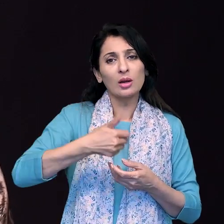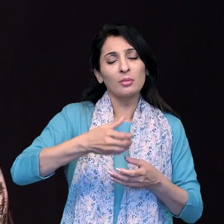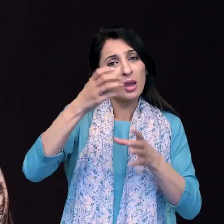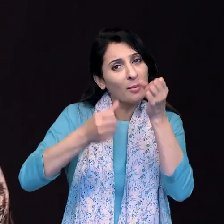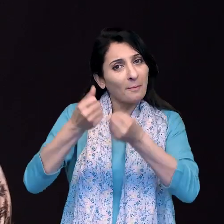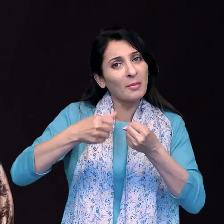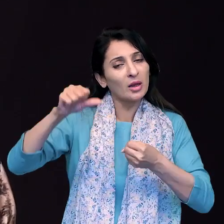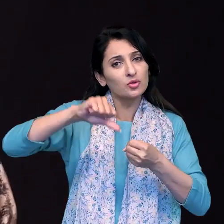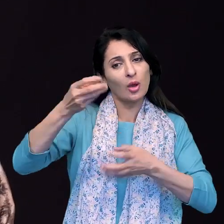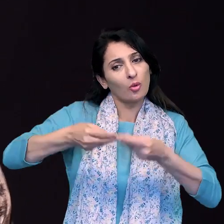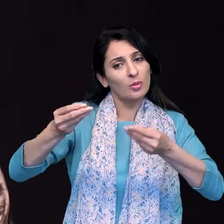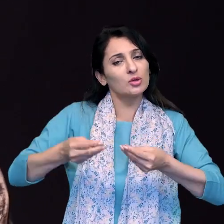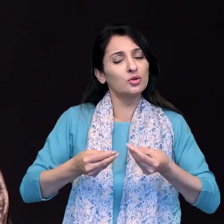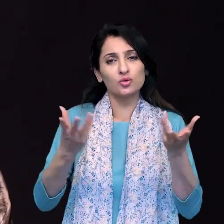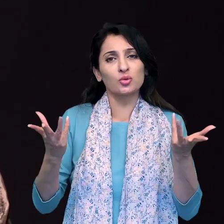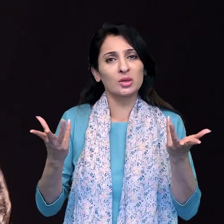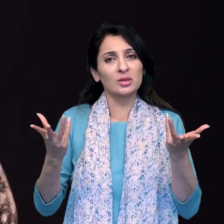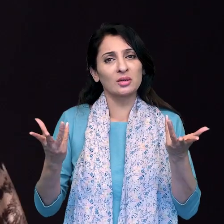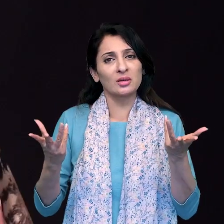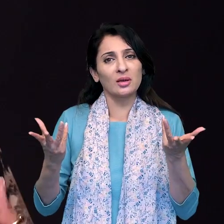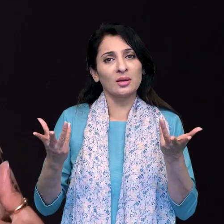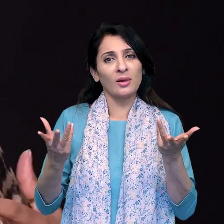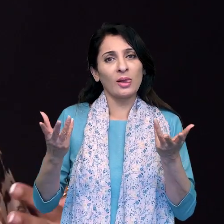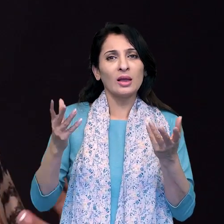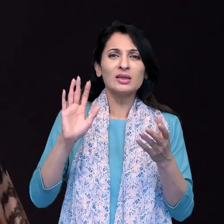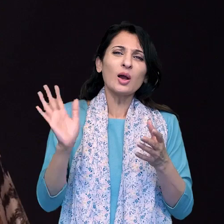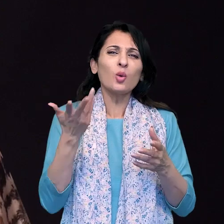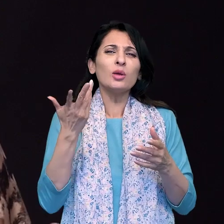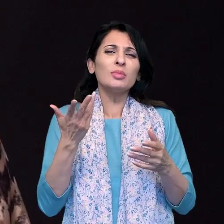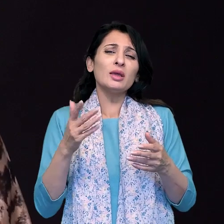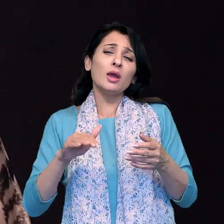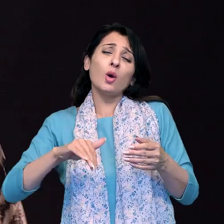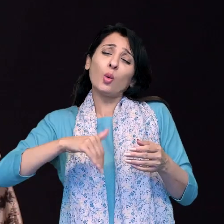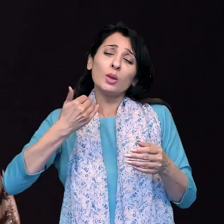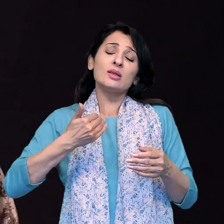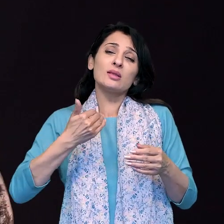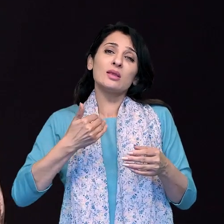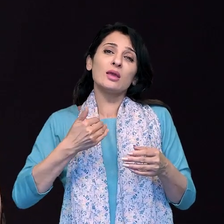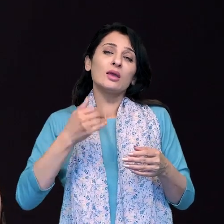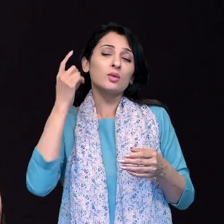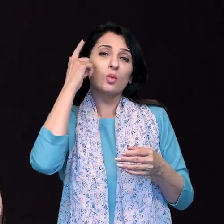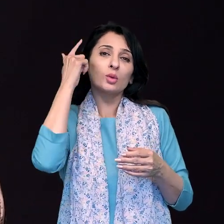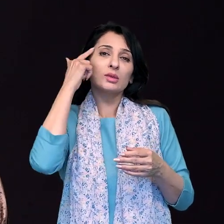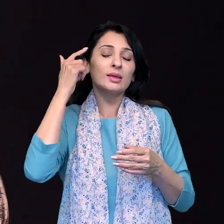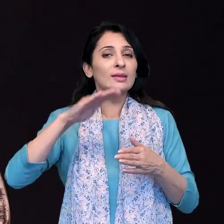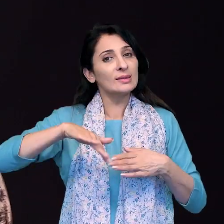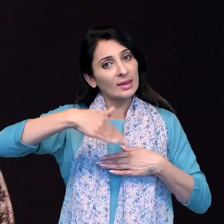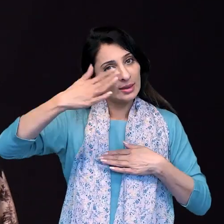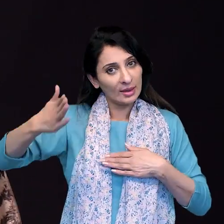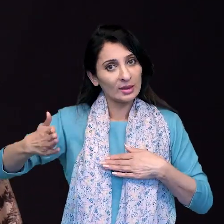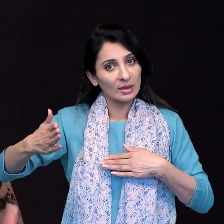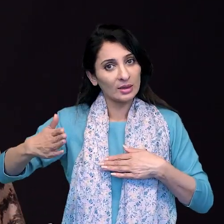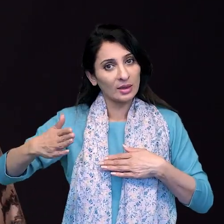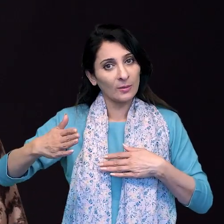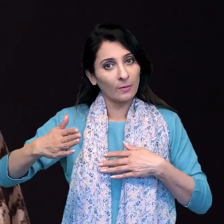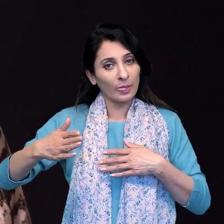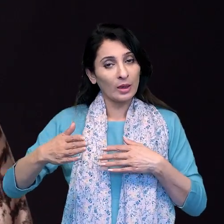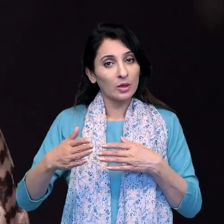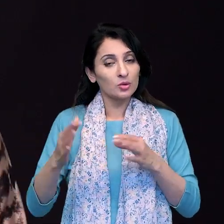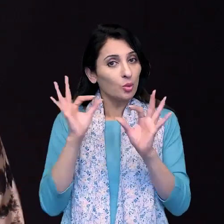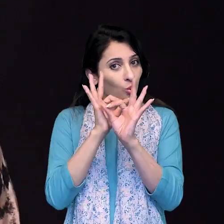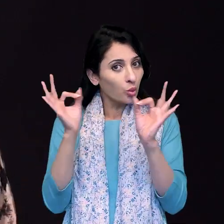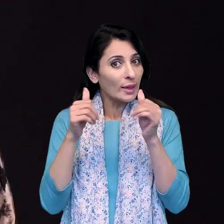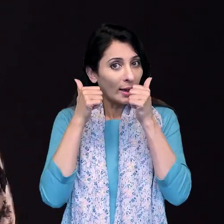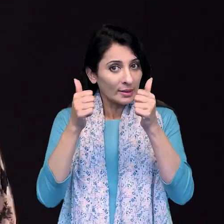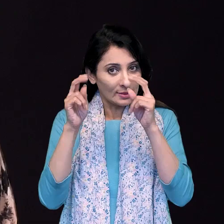मार्केट करना चाहिए। मेरा ख्याल है हमें इस, सो इस मेरा ख्याल, गट फीलिंग, एनेक्डोटल चीज़ों से निकल कर अगर